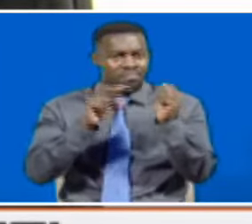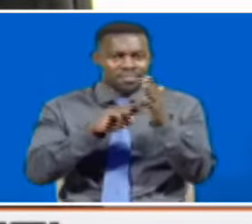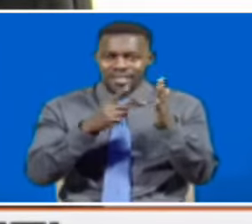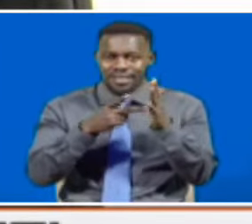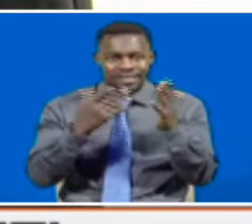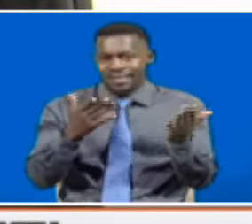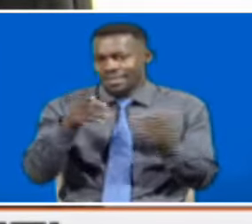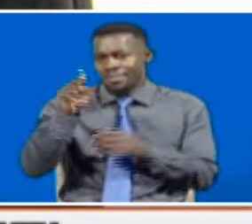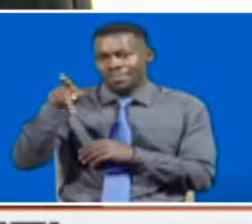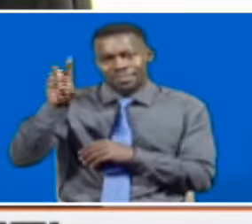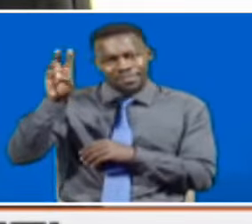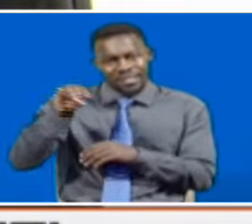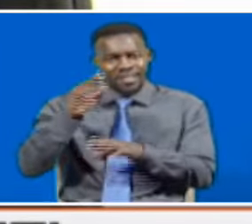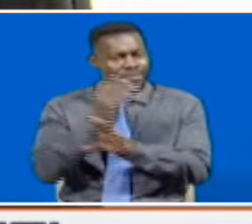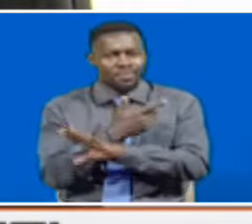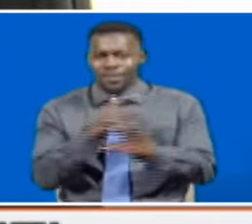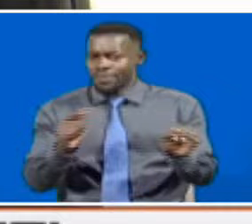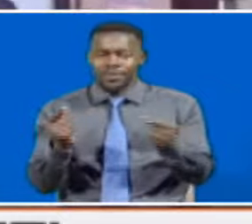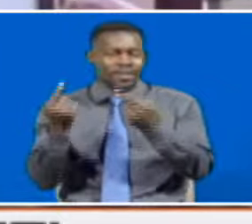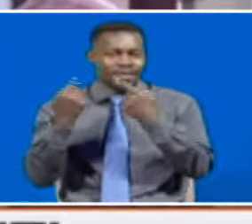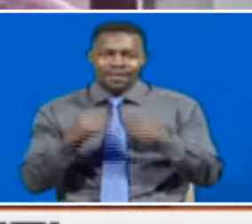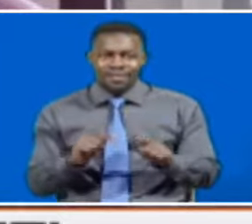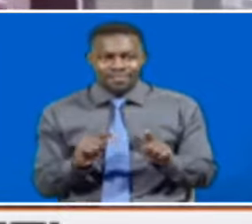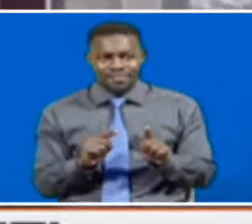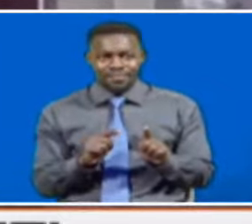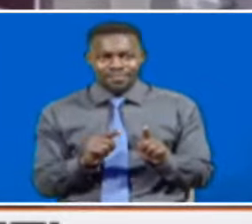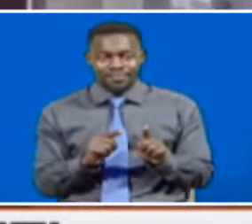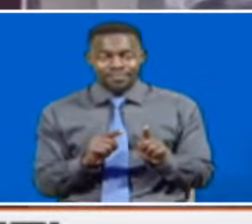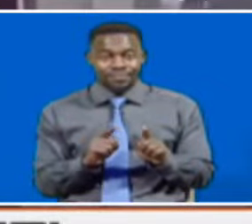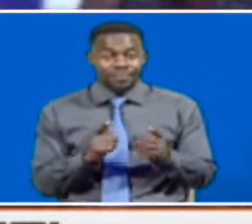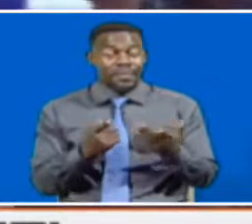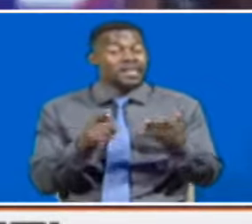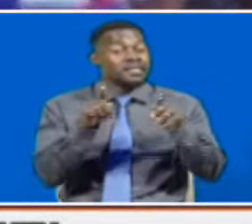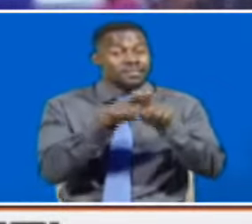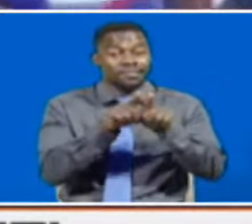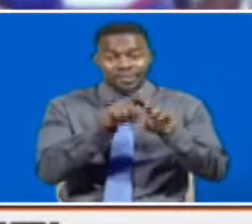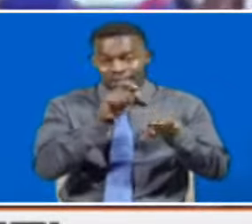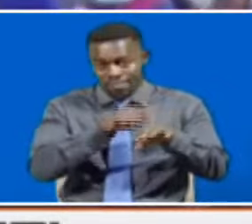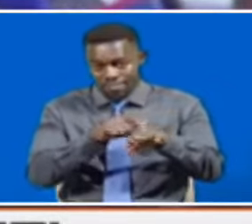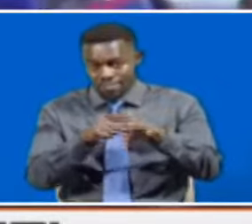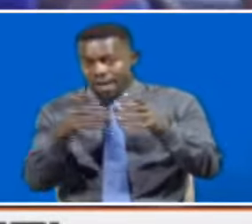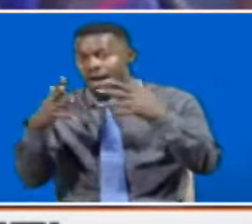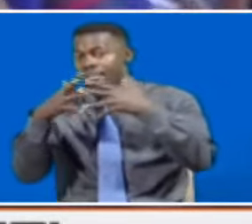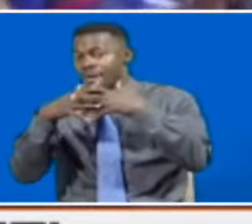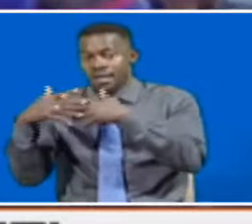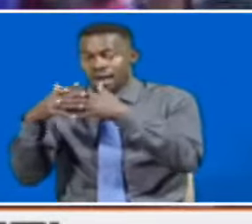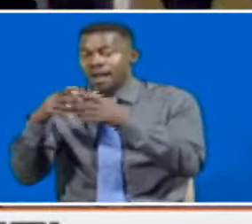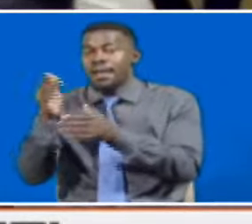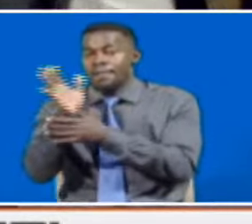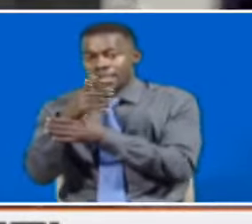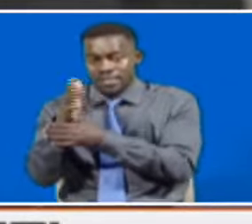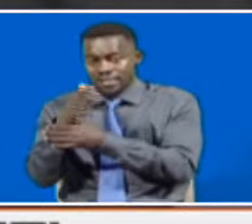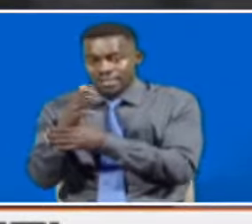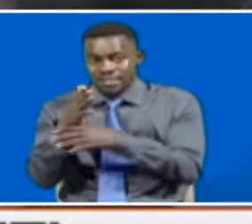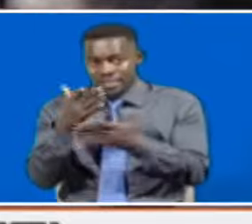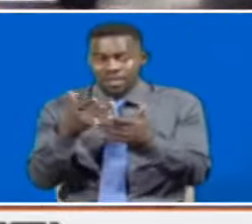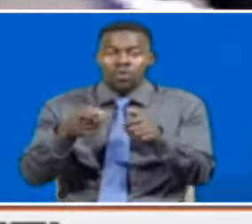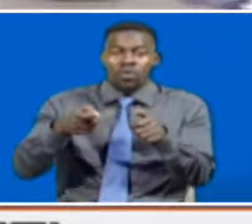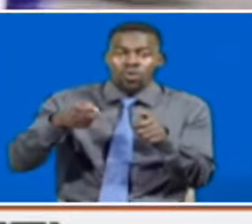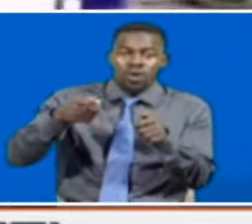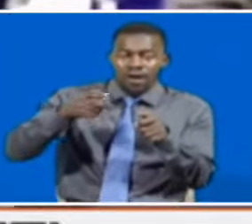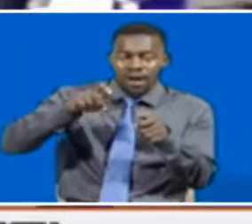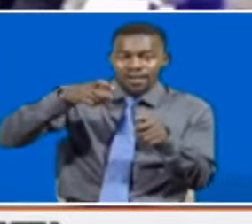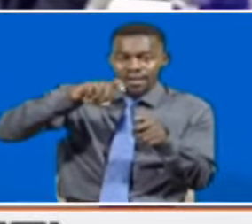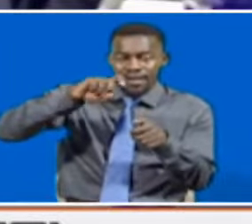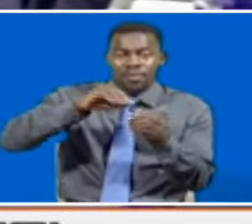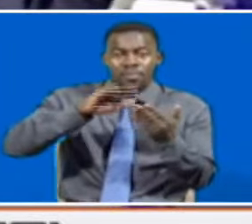as far as that place is concerned. Haya ya kijiri, shinikizo la Marekani linaonekana kuongezeka. Baada ya kutangaza mchango